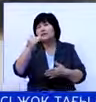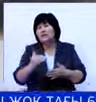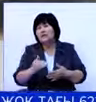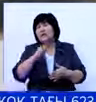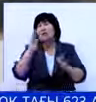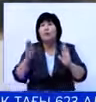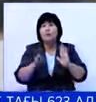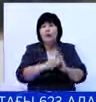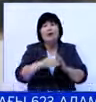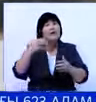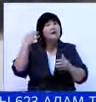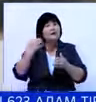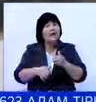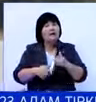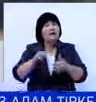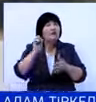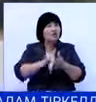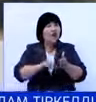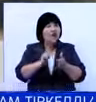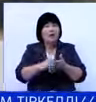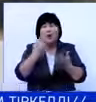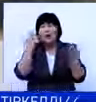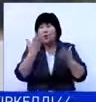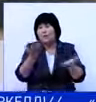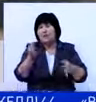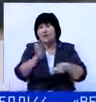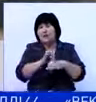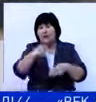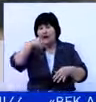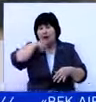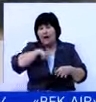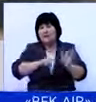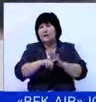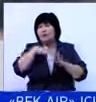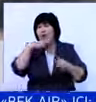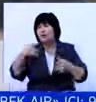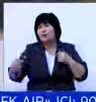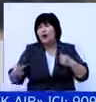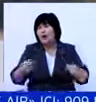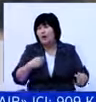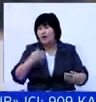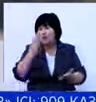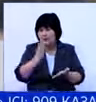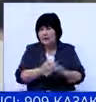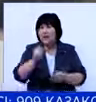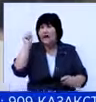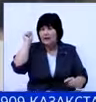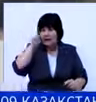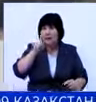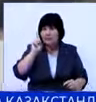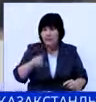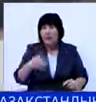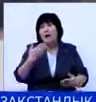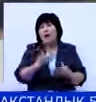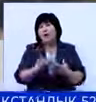бағыну. Салғырттықтың салдарынан көрінбейтін дерт ағзаға еніп, талайды әуре сарсанға салып жатқаны белгілі.